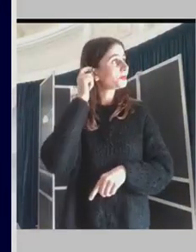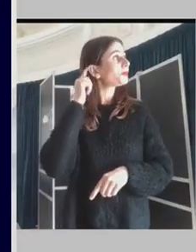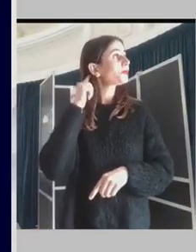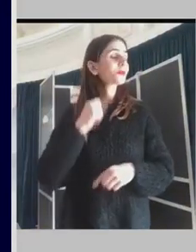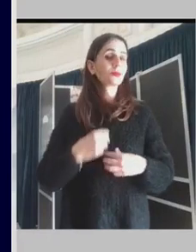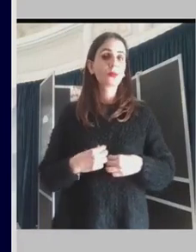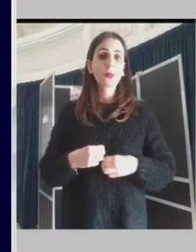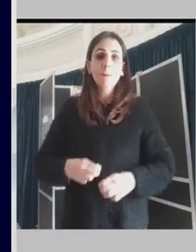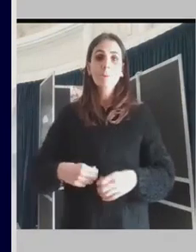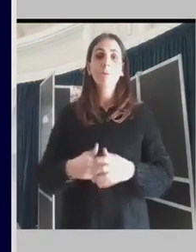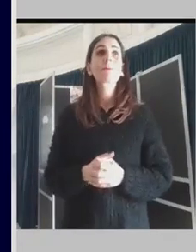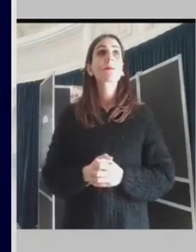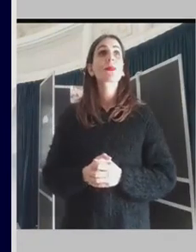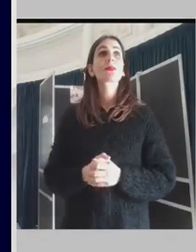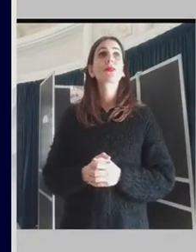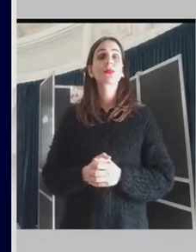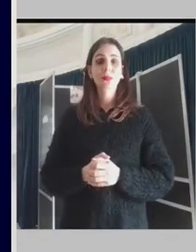molto utile. Allora